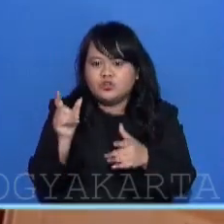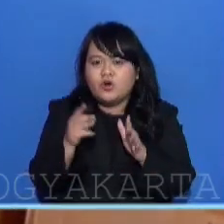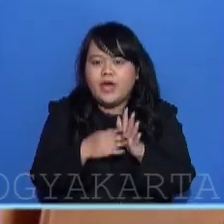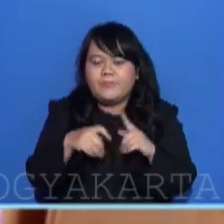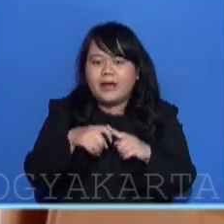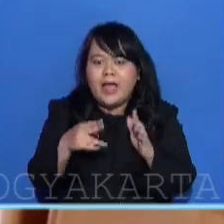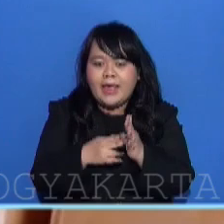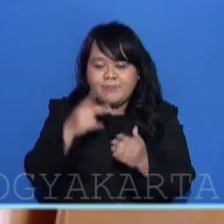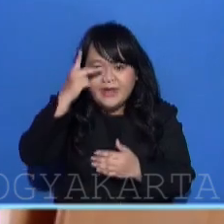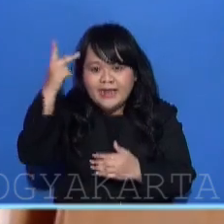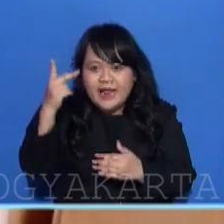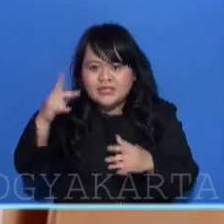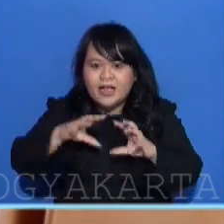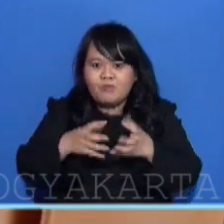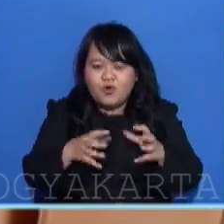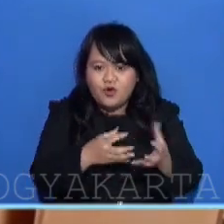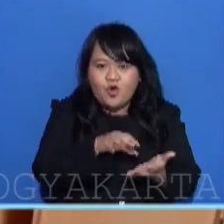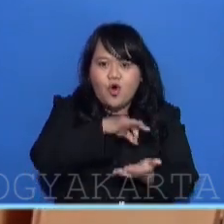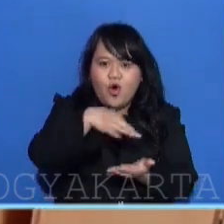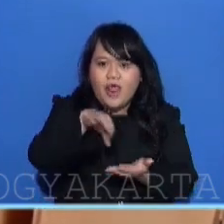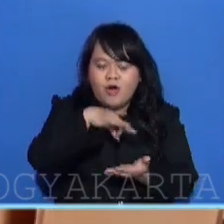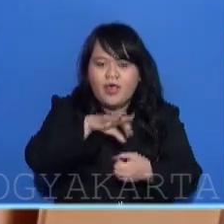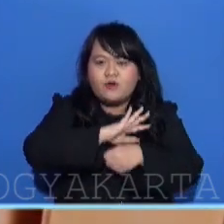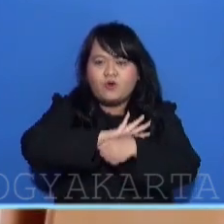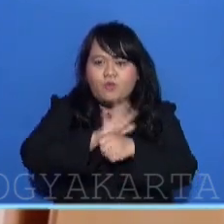UMKM kerajinan maupun produk oleh-oleh di Kabupaten Kulon Progo